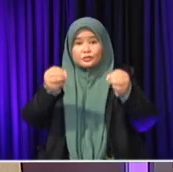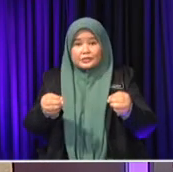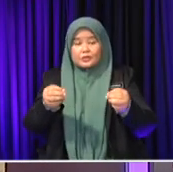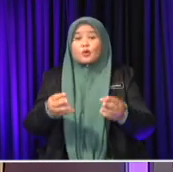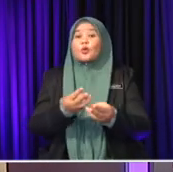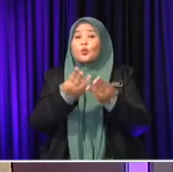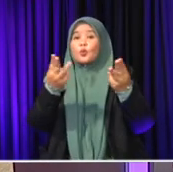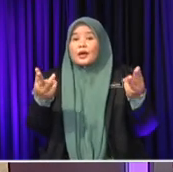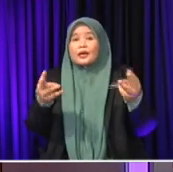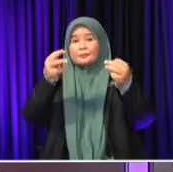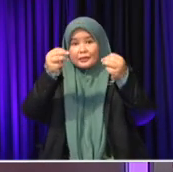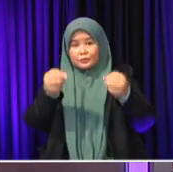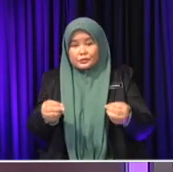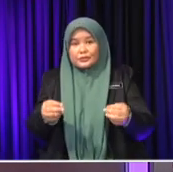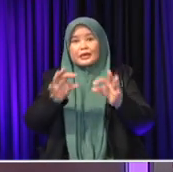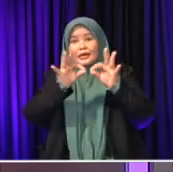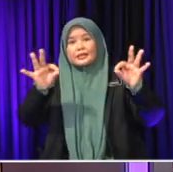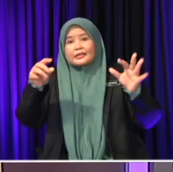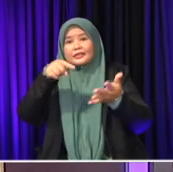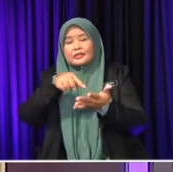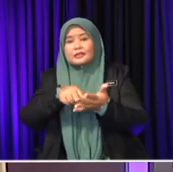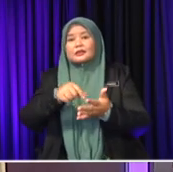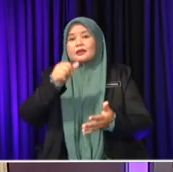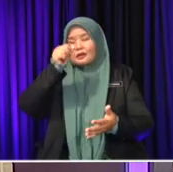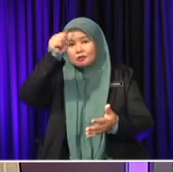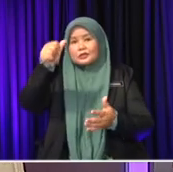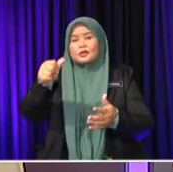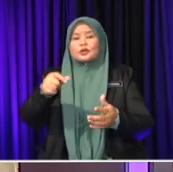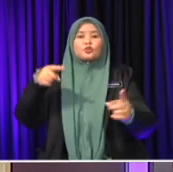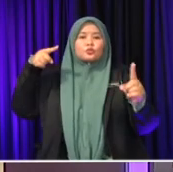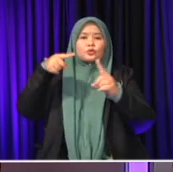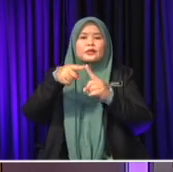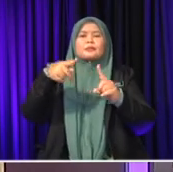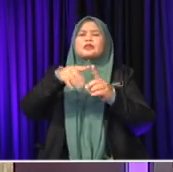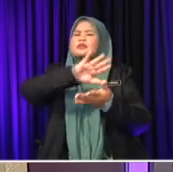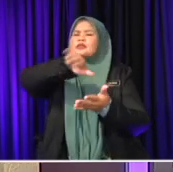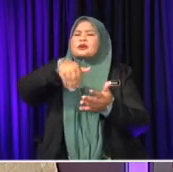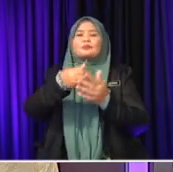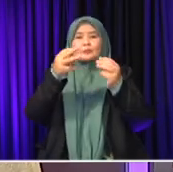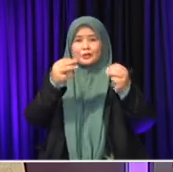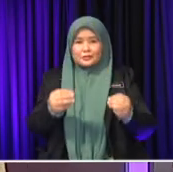wahai manusia Ayah ini Allah tunjukkan kepada semua manusia